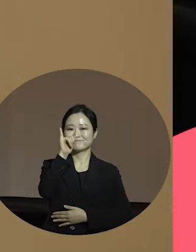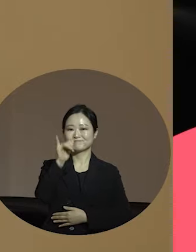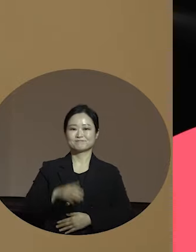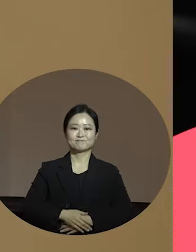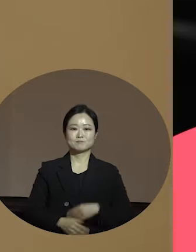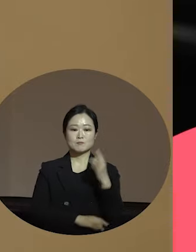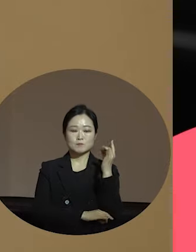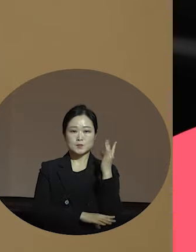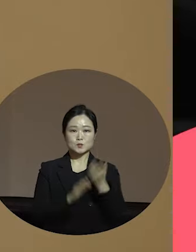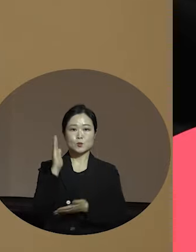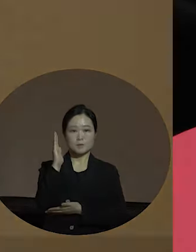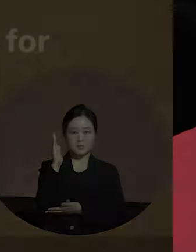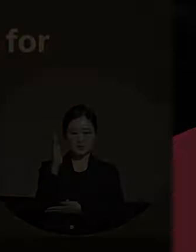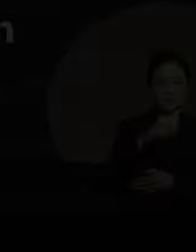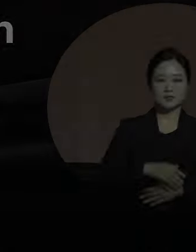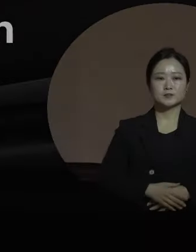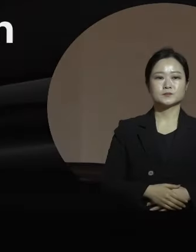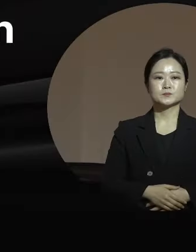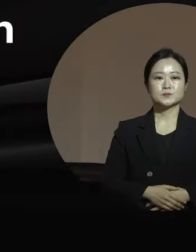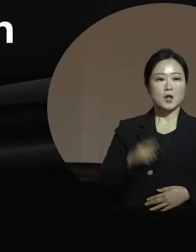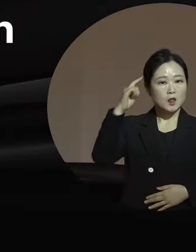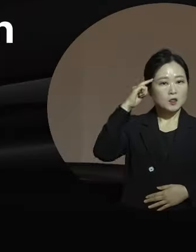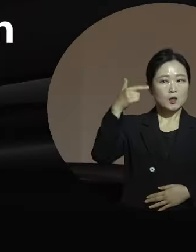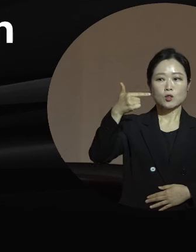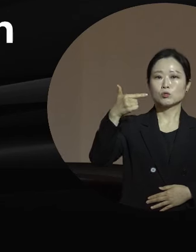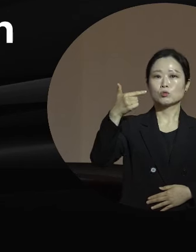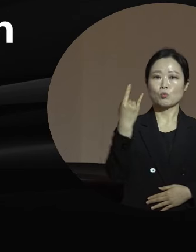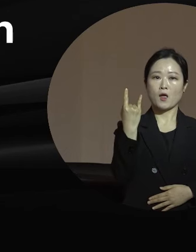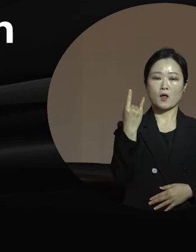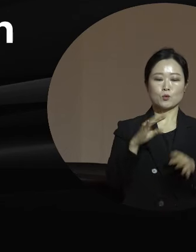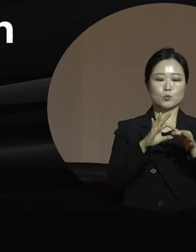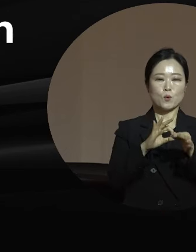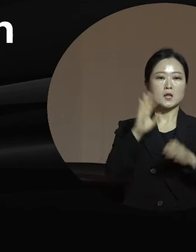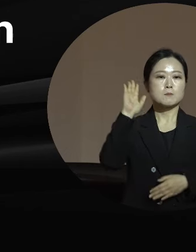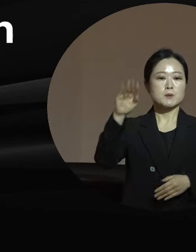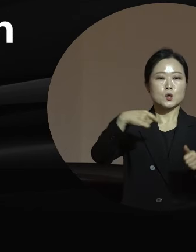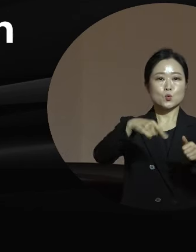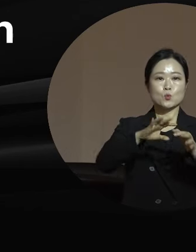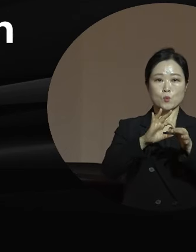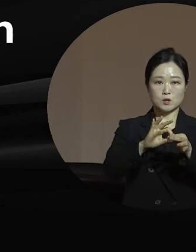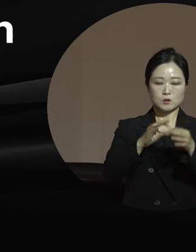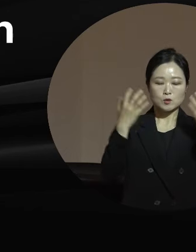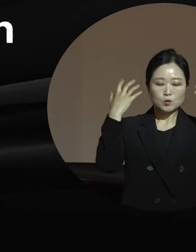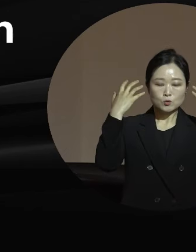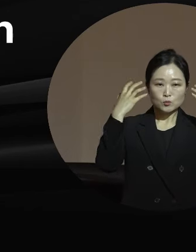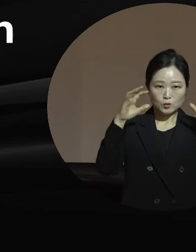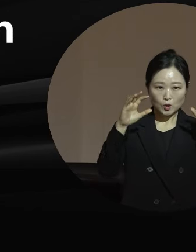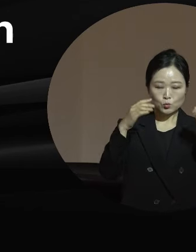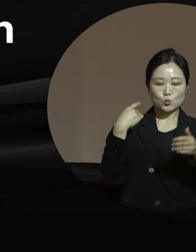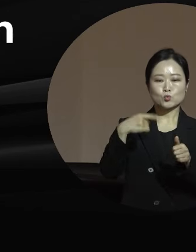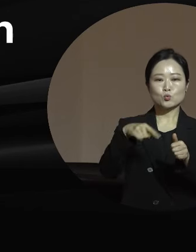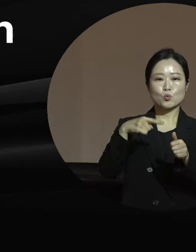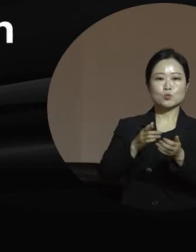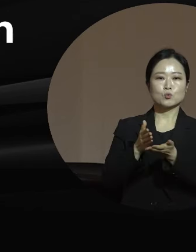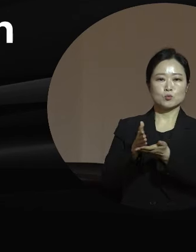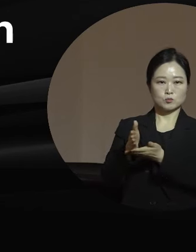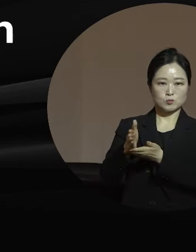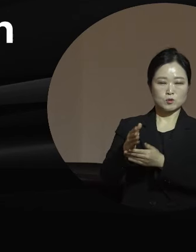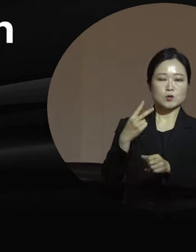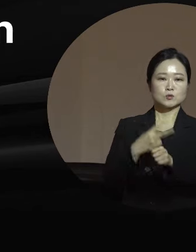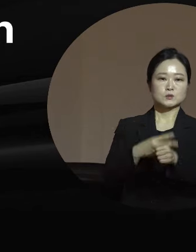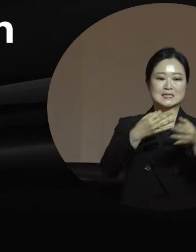내로 통하는 미래 교육을 주제로 발제를 청해 듣겠습니다. 고려대학교 교육학과 김성일